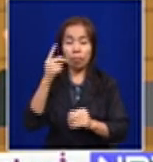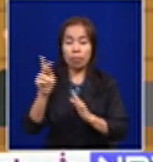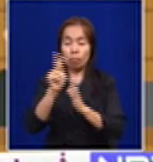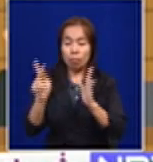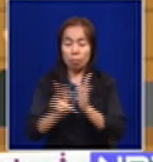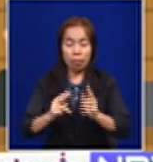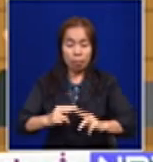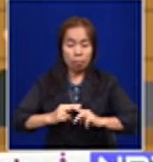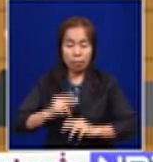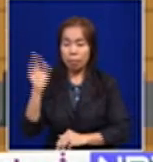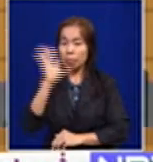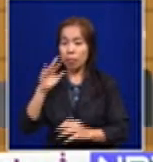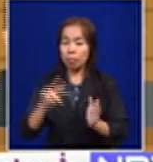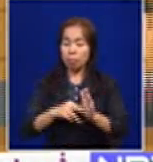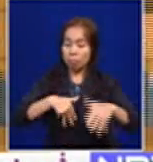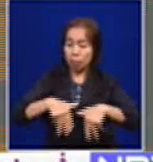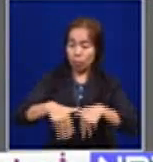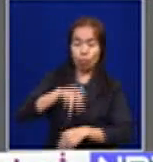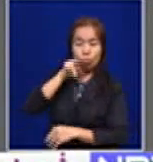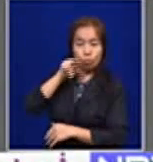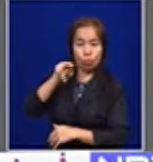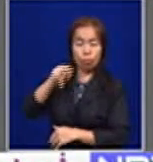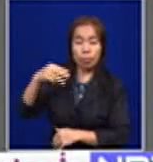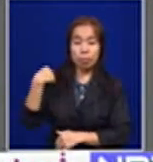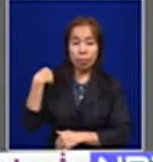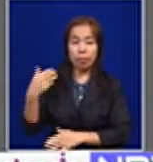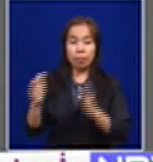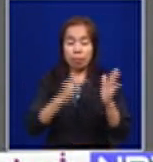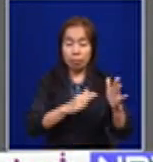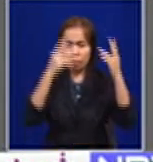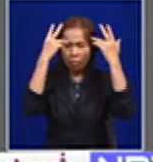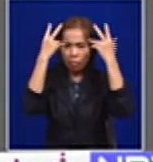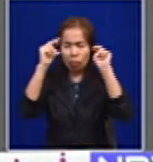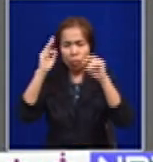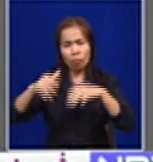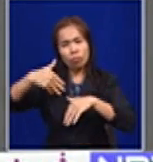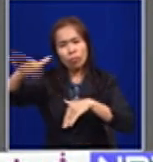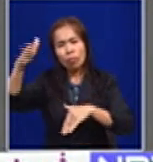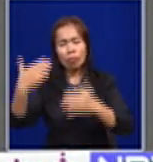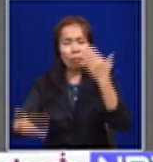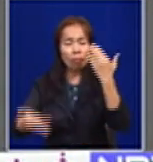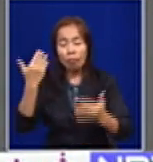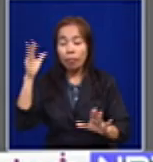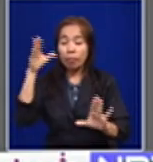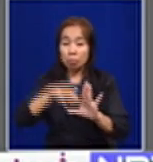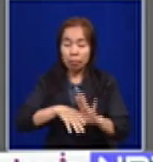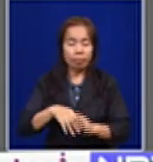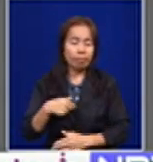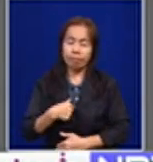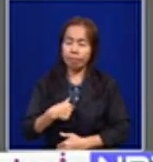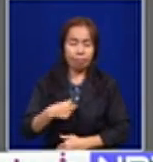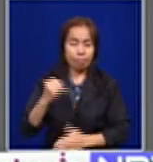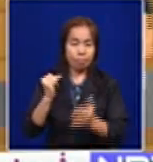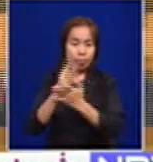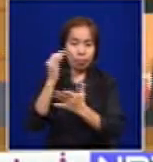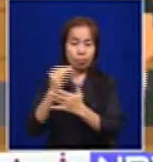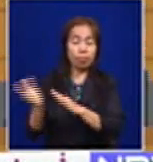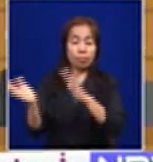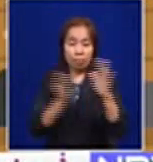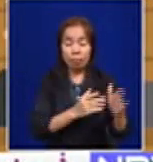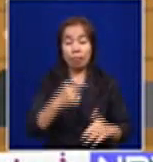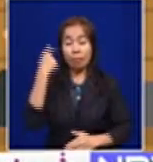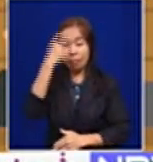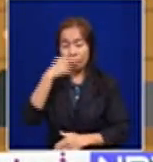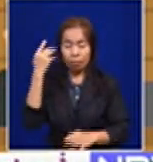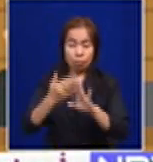ายนั้นก็คือตัวแทนของประชาชนเช่นเดียวกันส่วนนายกคนนอกที่ว่ากันว่าใครจะมาเป็นก็ได้ซึ่งไม่จริงก่อนหน้านี้ใครจะมาเป็